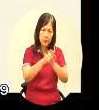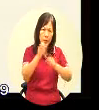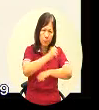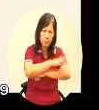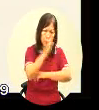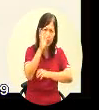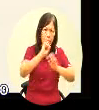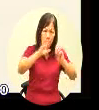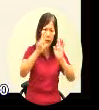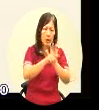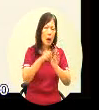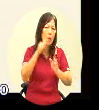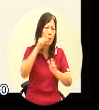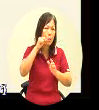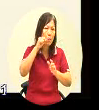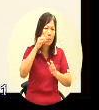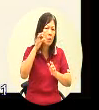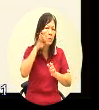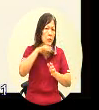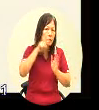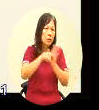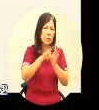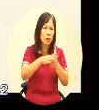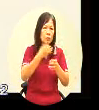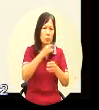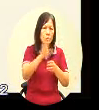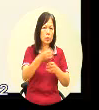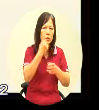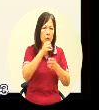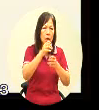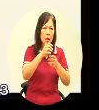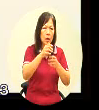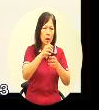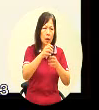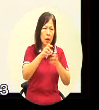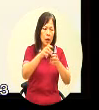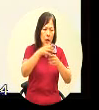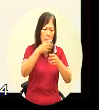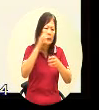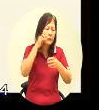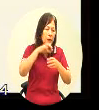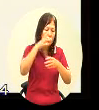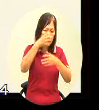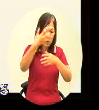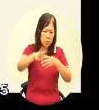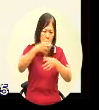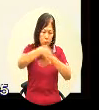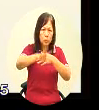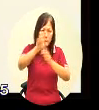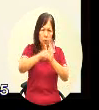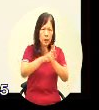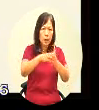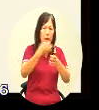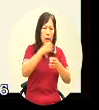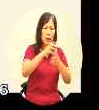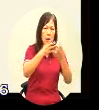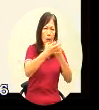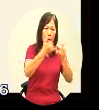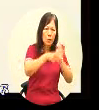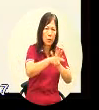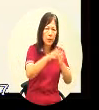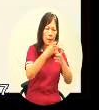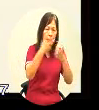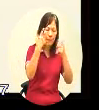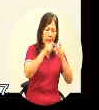到彰化缺水 ，Google 扩厂卡住了。他现在 Google 那边有一个资料中心哦，他原本预计要